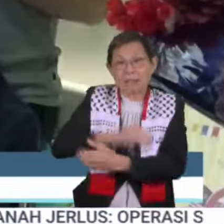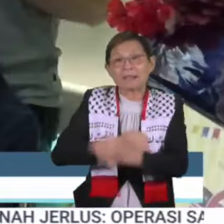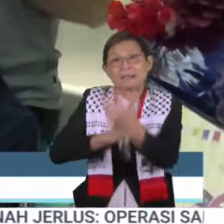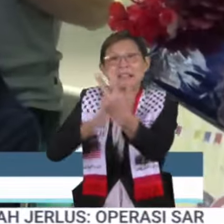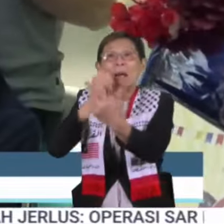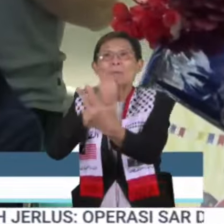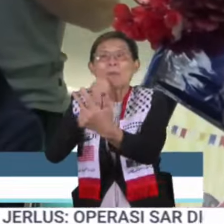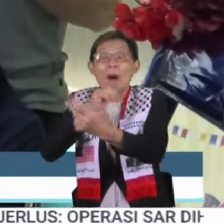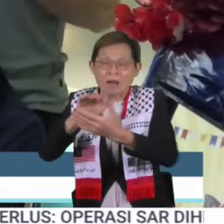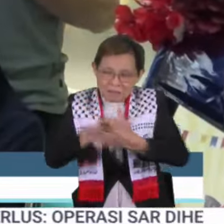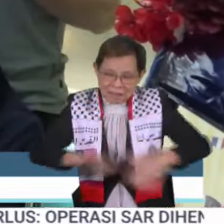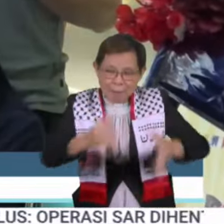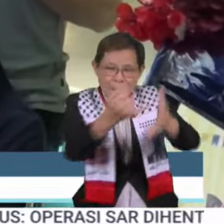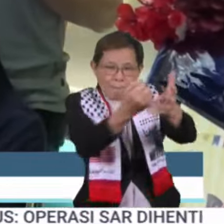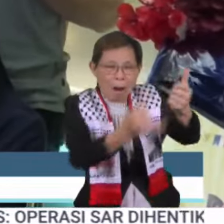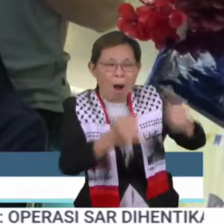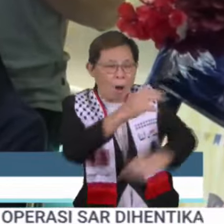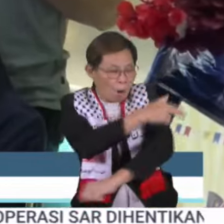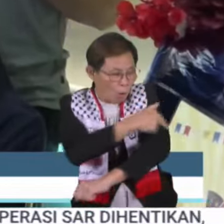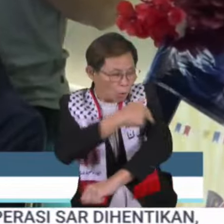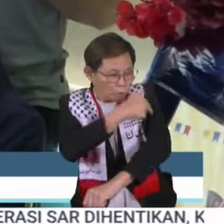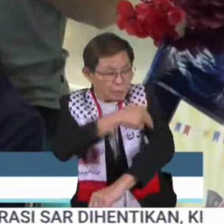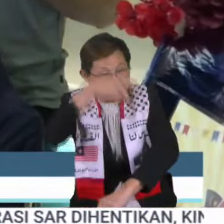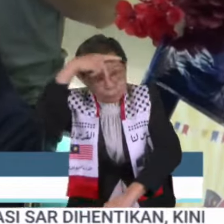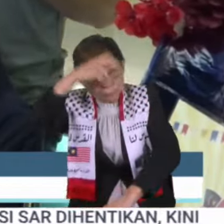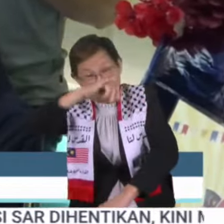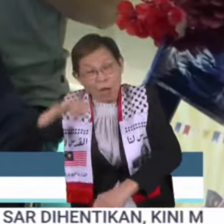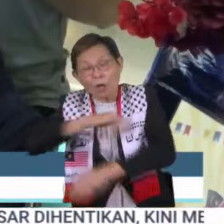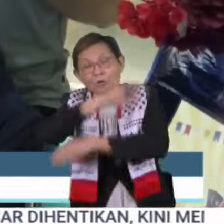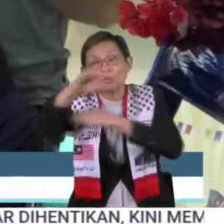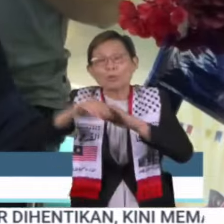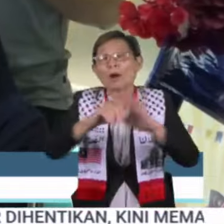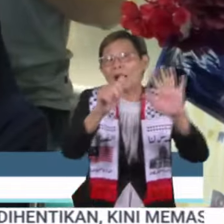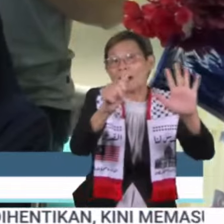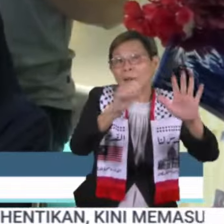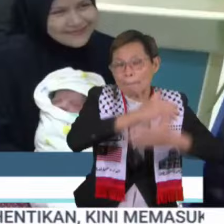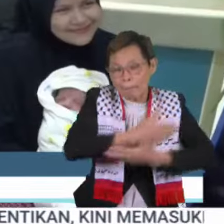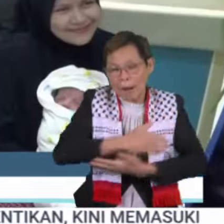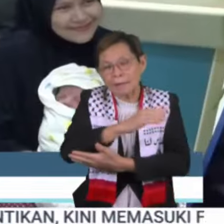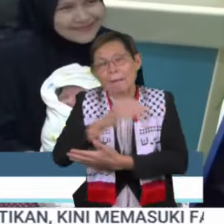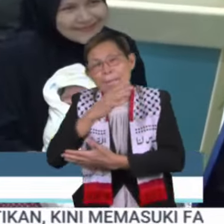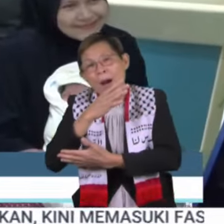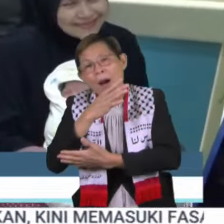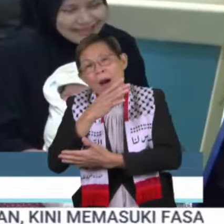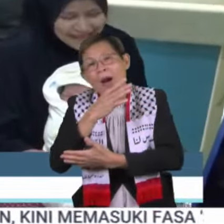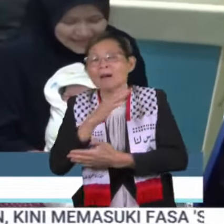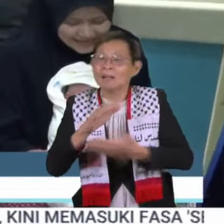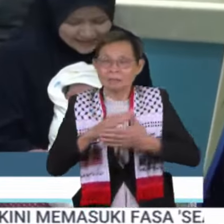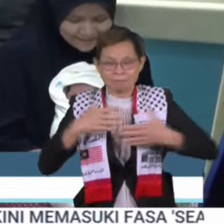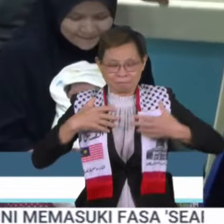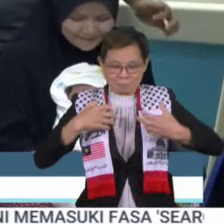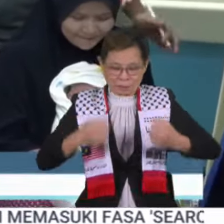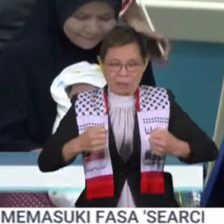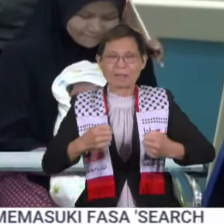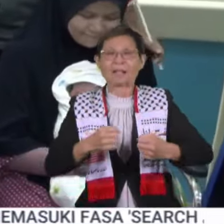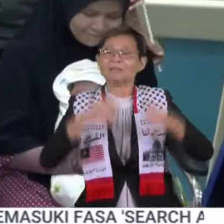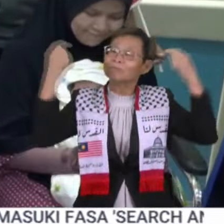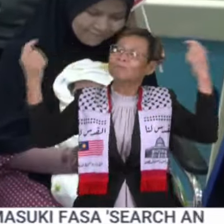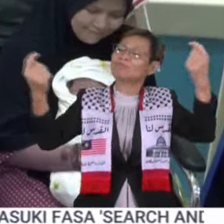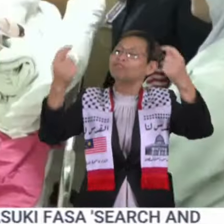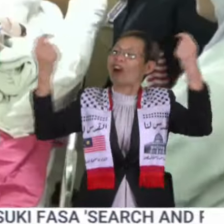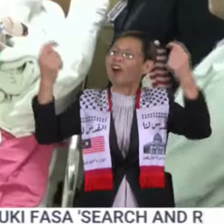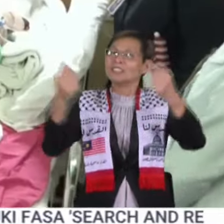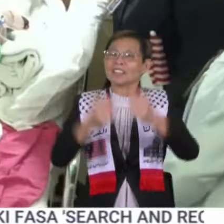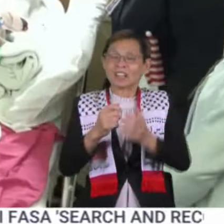3 perempuan selamat dilahirkan di Hospital Putrajaya. Kesemua 6 bayi dan ibu masing-masing dalam keadaan sihat dan diraikan